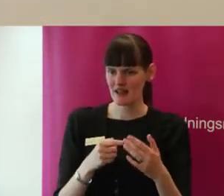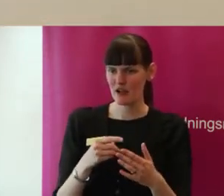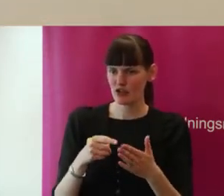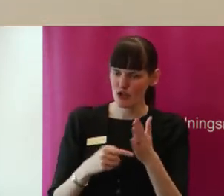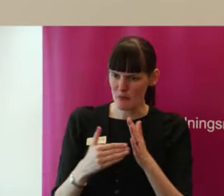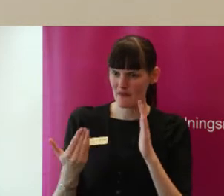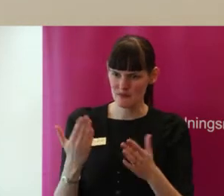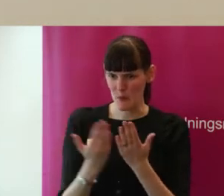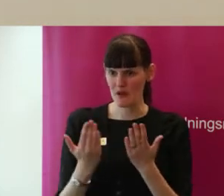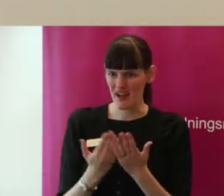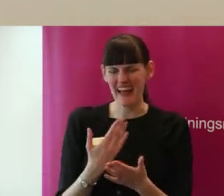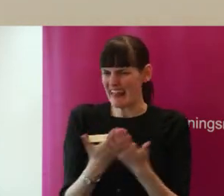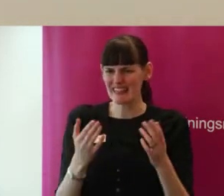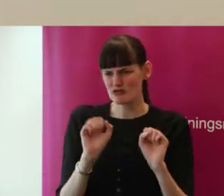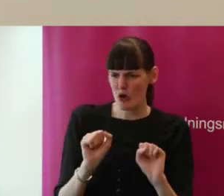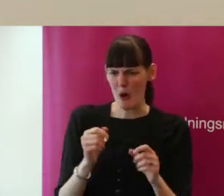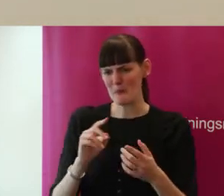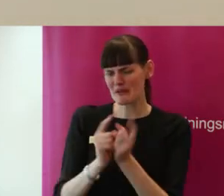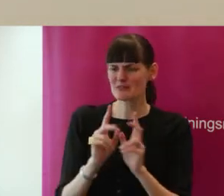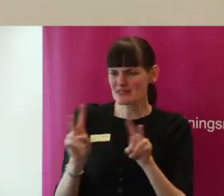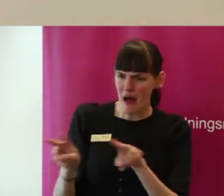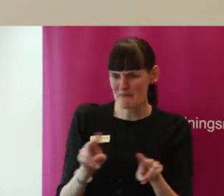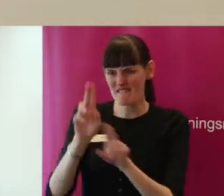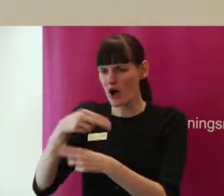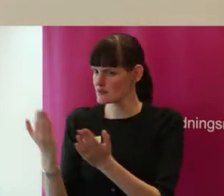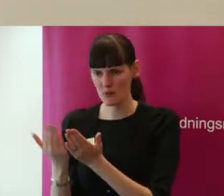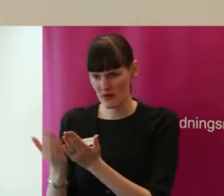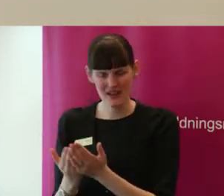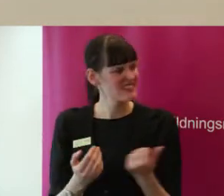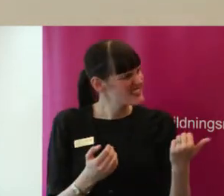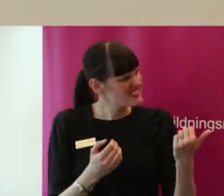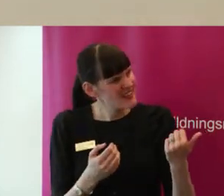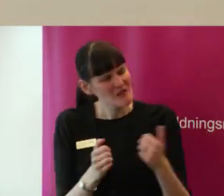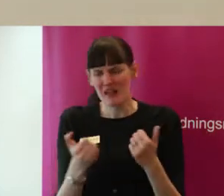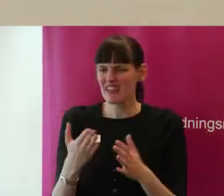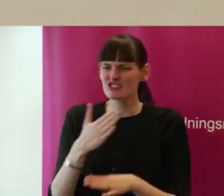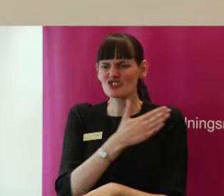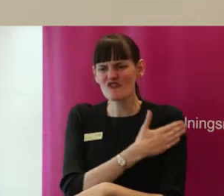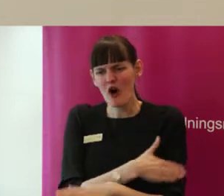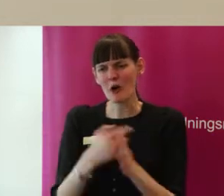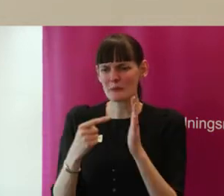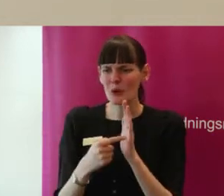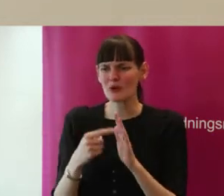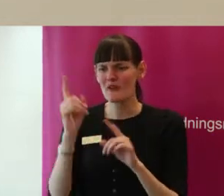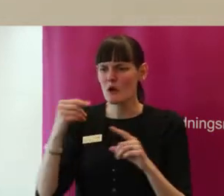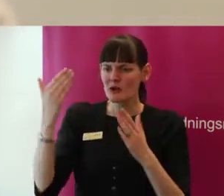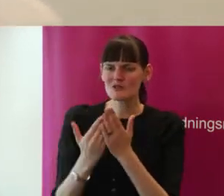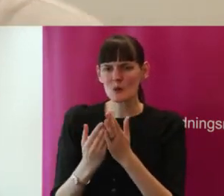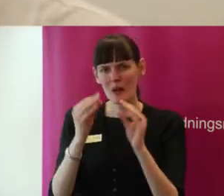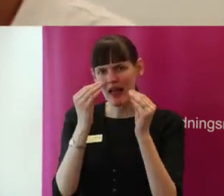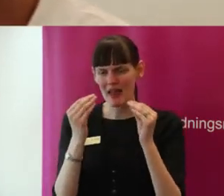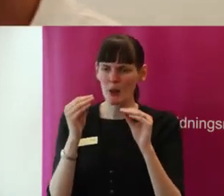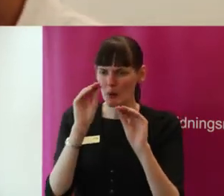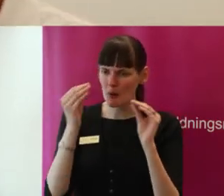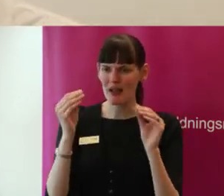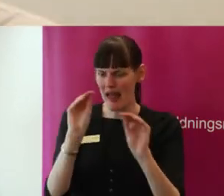inte bli mer likt det vanliga. Men är det inte just en svag punkt med folkhögskollärarutbildningen, Per?